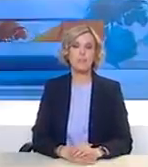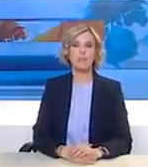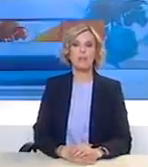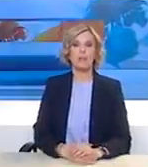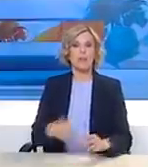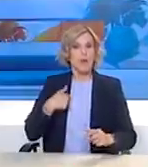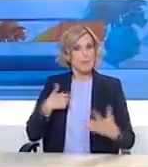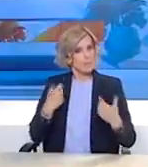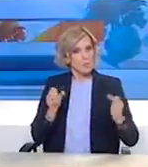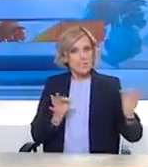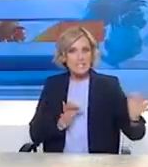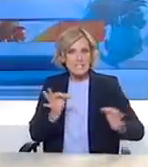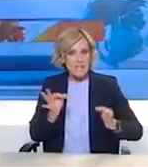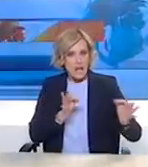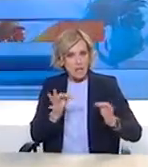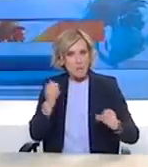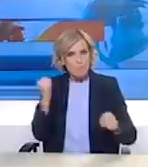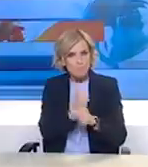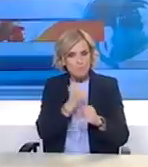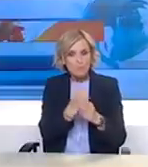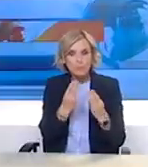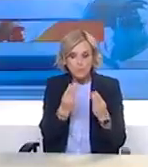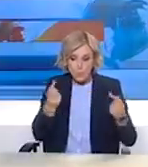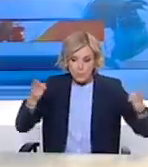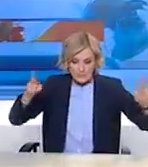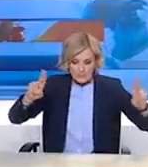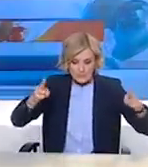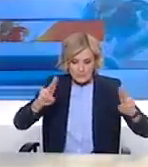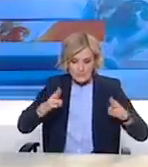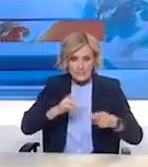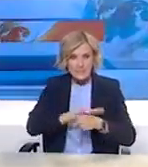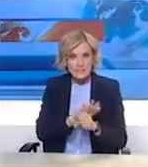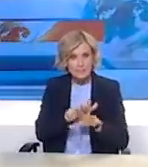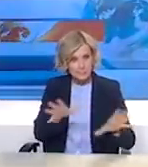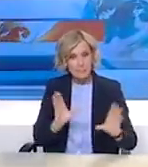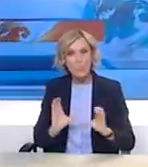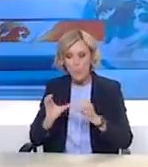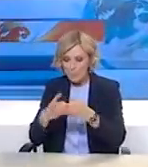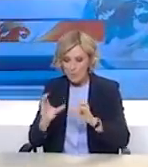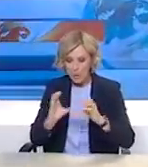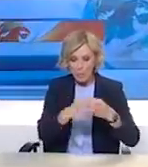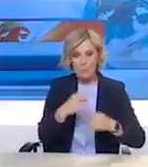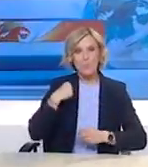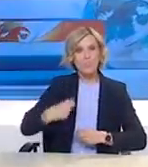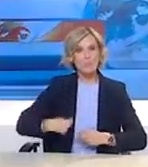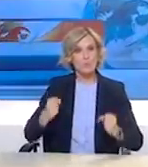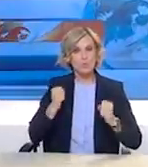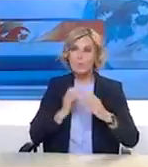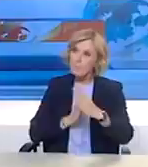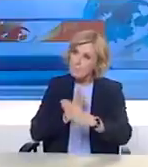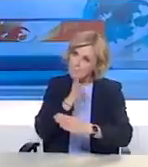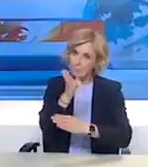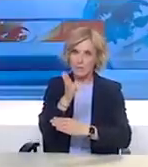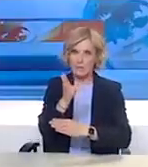του επιχειρησιακού σχεδίου του Υπουργείου Υγείας για τον περιορισμό της διασποράς της νόσου, κλιμάκιο του Εθνικού Οργανισμού Δημόσιας Υγείας μετέβη στη νέα